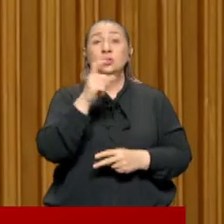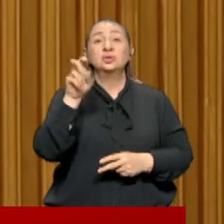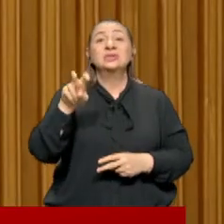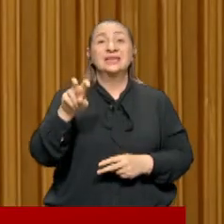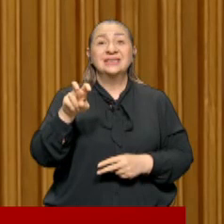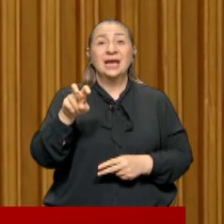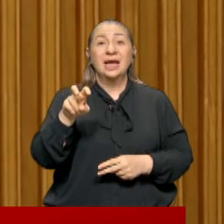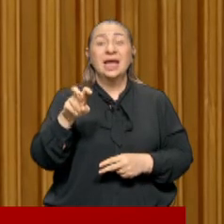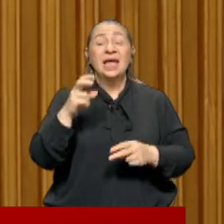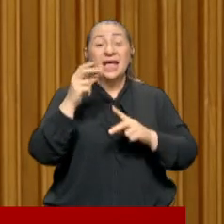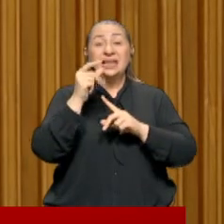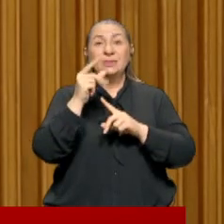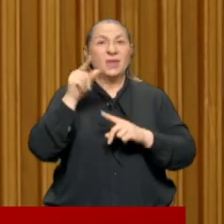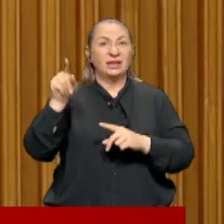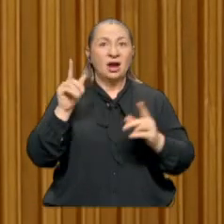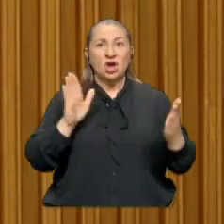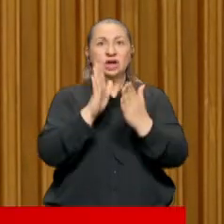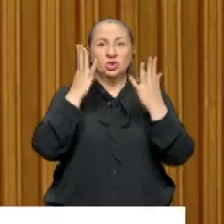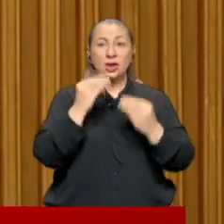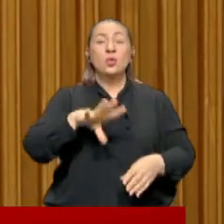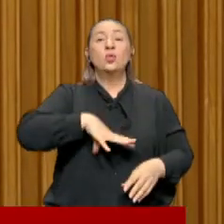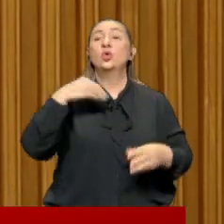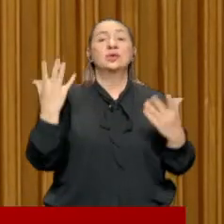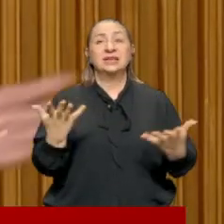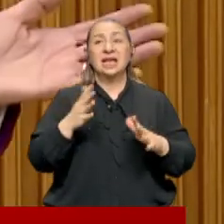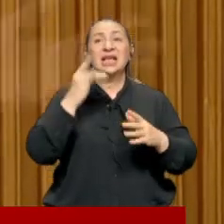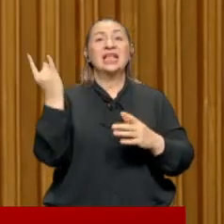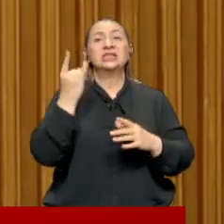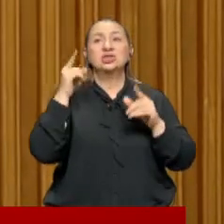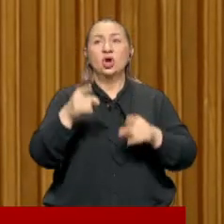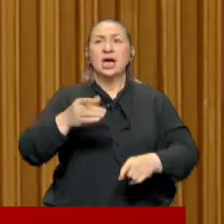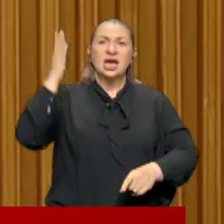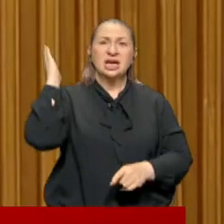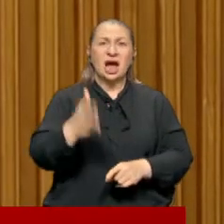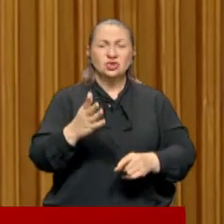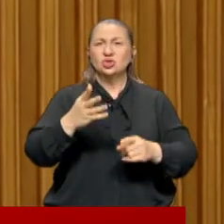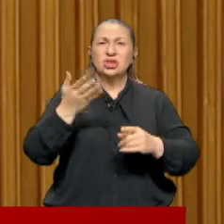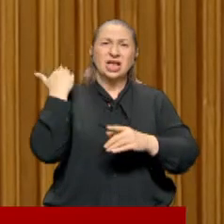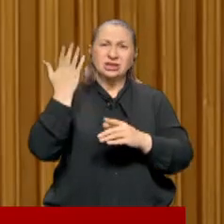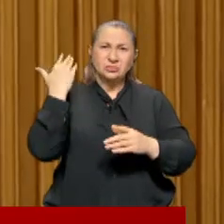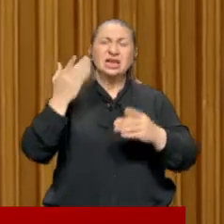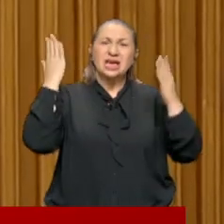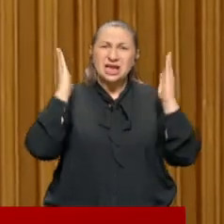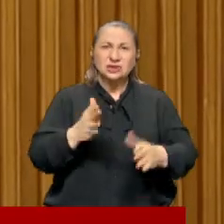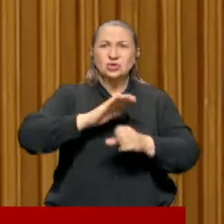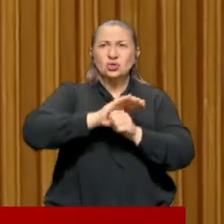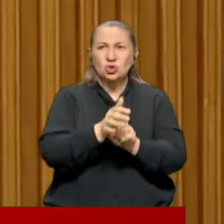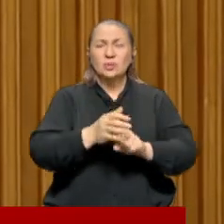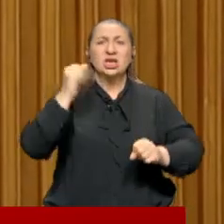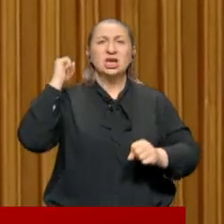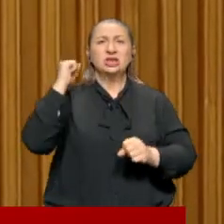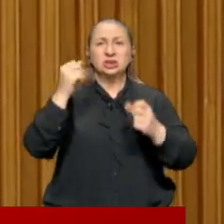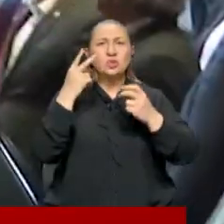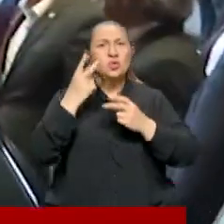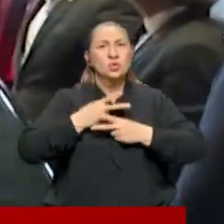1908'de istibdada karşı koyan ruh neyse Gezi'de otur. Kahrolsun istibdat! Kahrolsun zulüm!